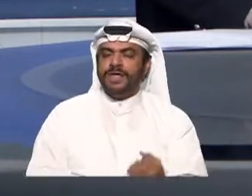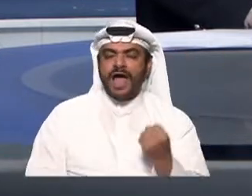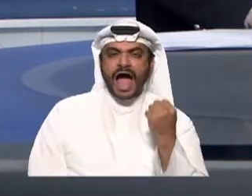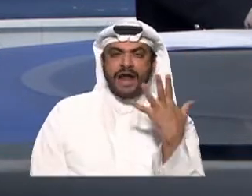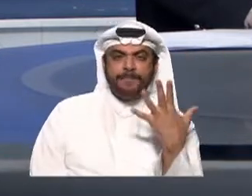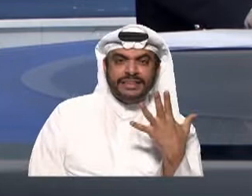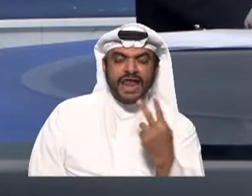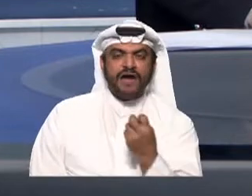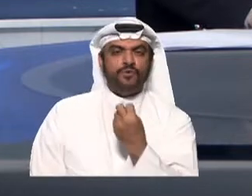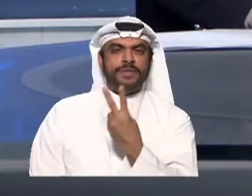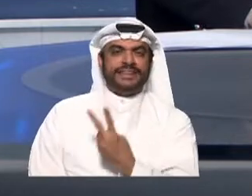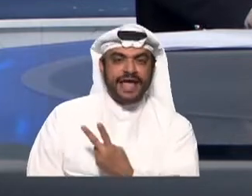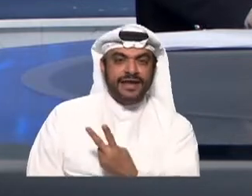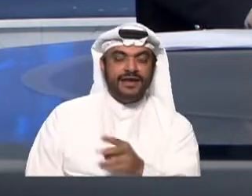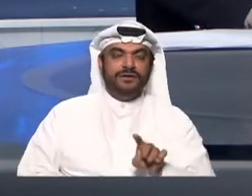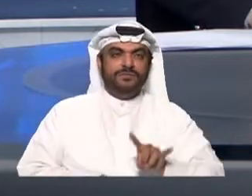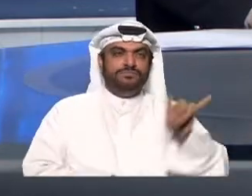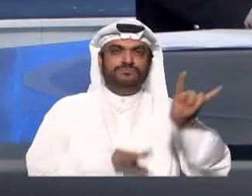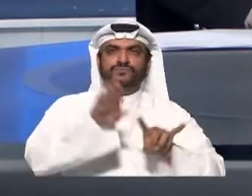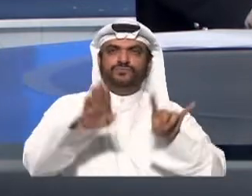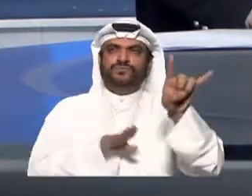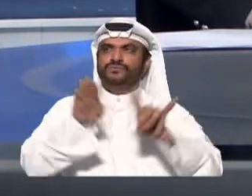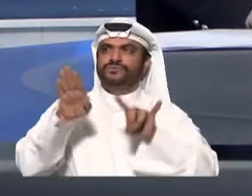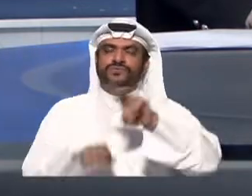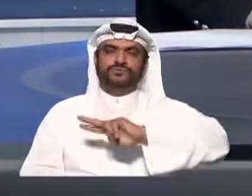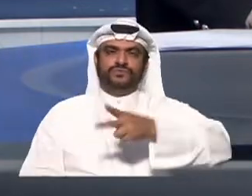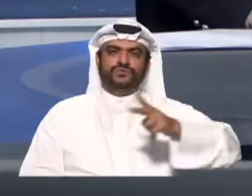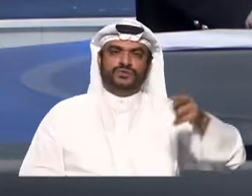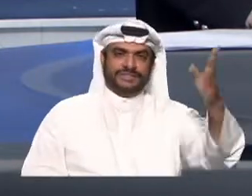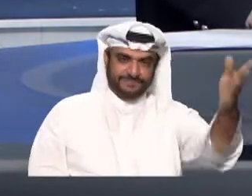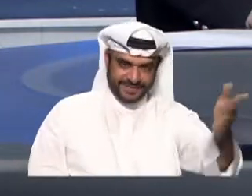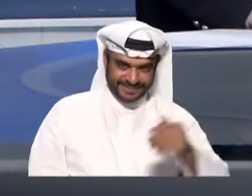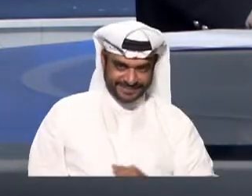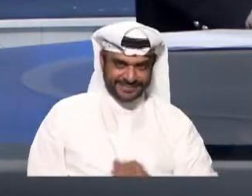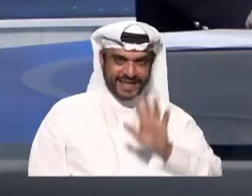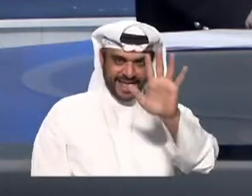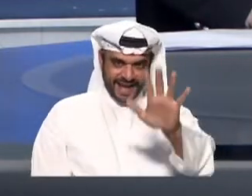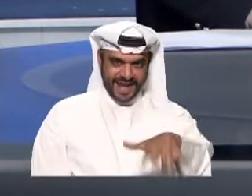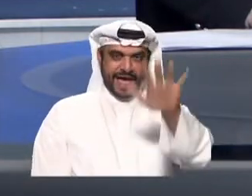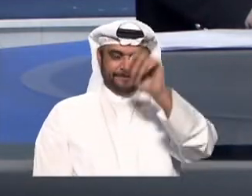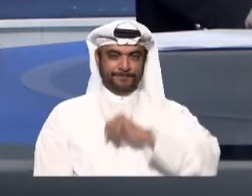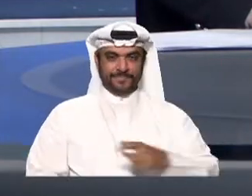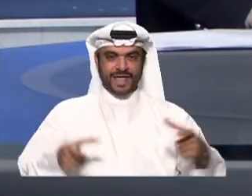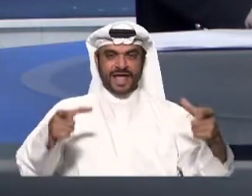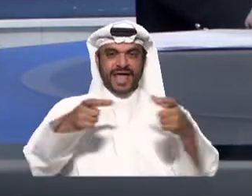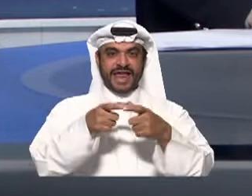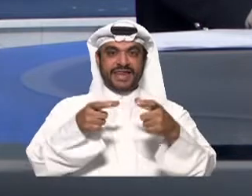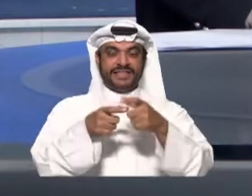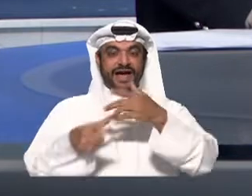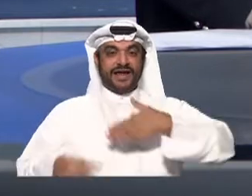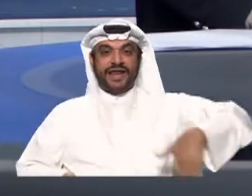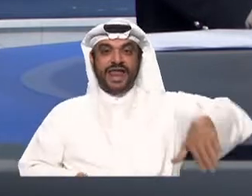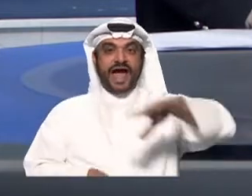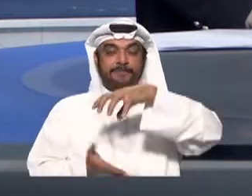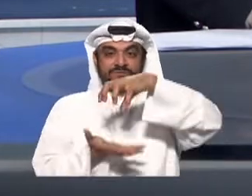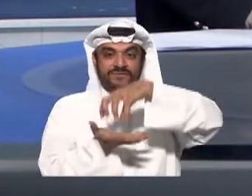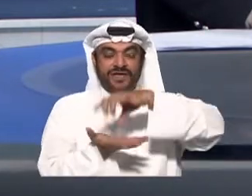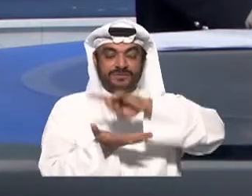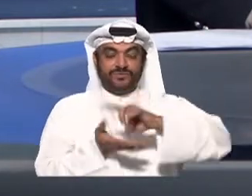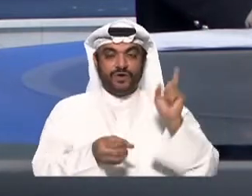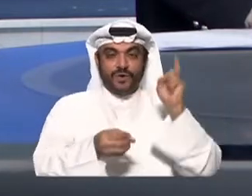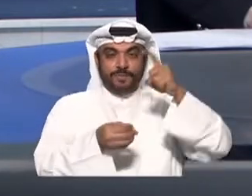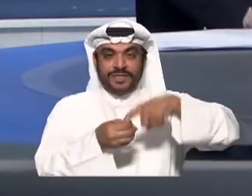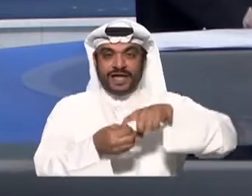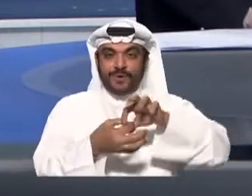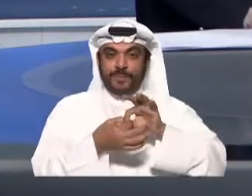4204 ركاب إلى عدة جهات مختلفة. نعم حسن، وقامت الإدارة العامة للطيران المدني بالتعاون مع وزارة الداخلية